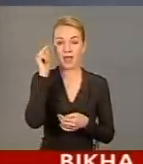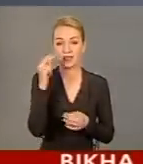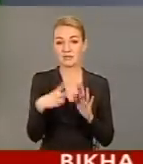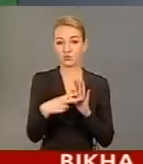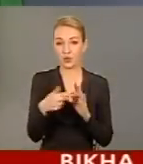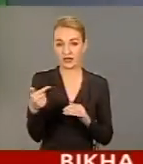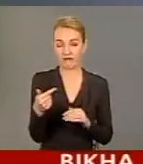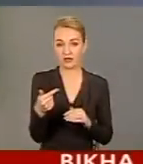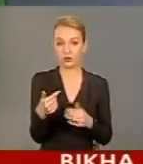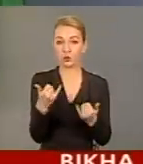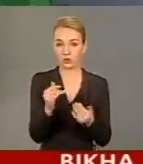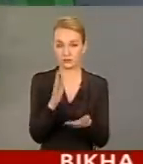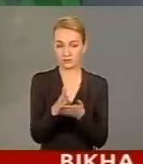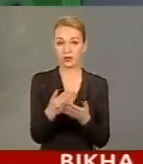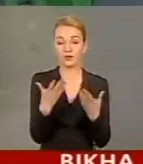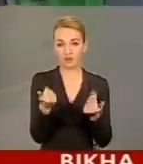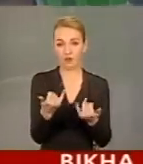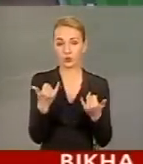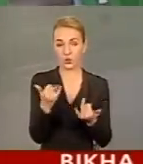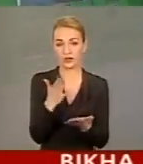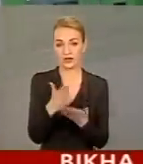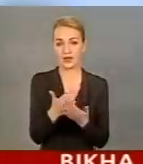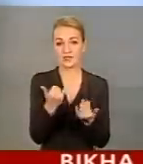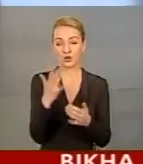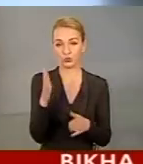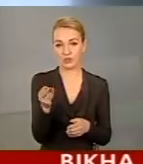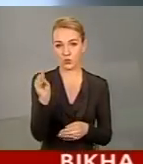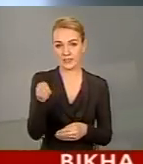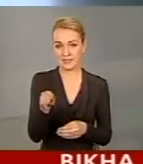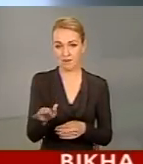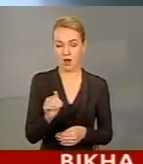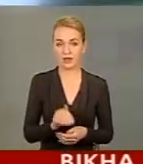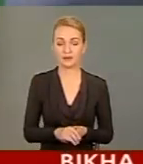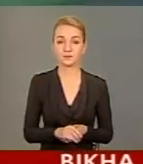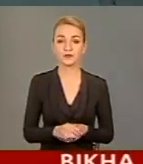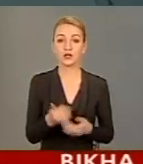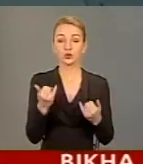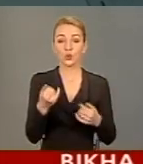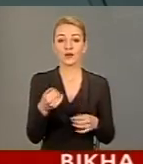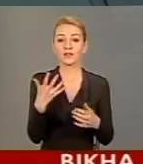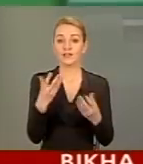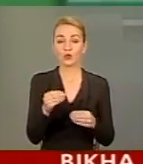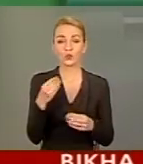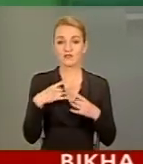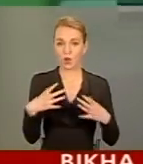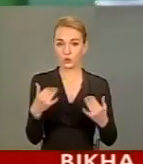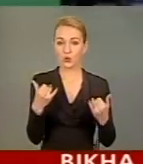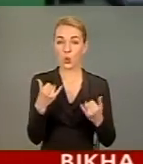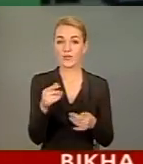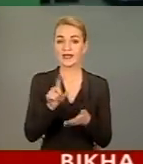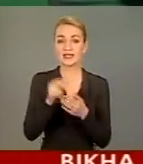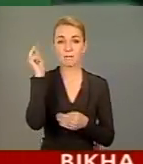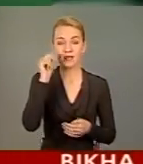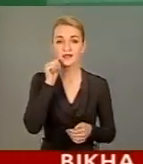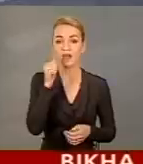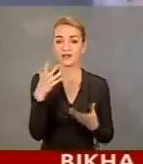прийшла? Так, сьогодні прийшла в день, от зараз будемо знімати. Цього тижня в студента Дениса щодень то свято. Сьогодні стипендія,